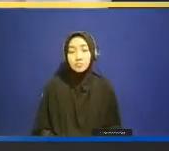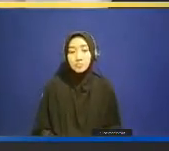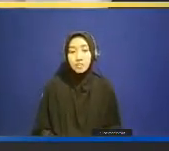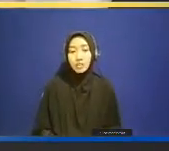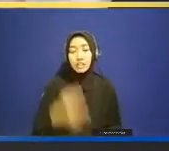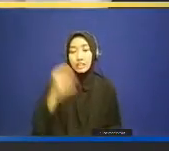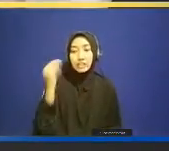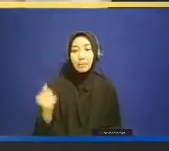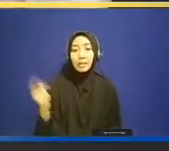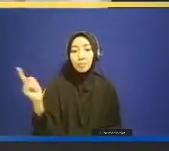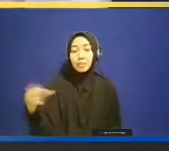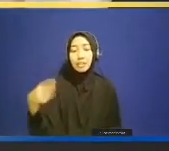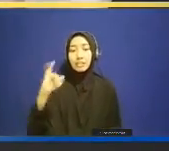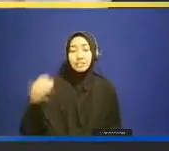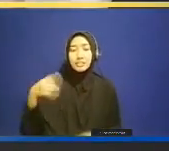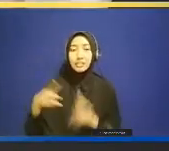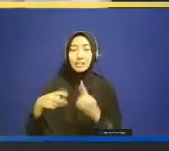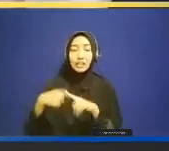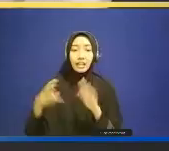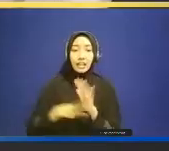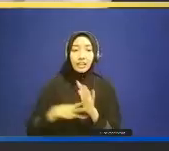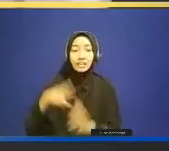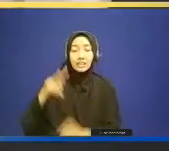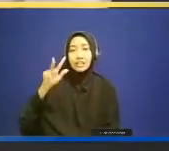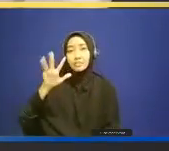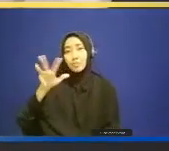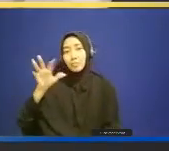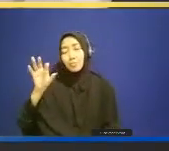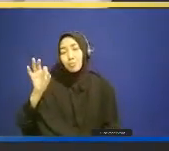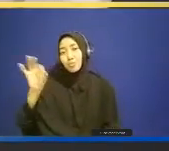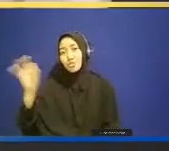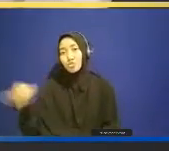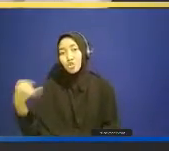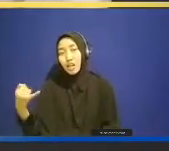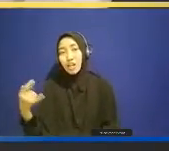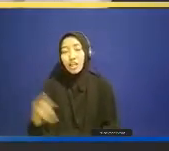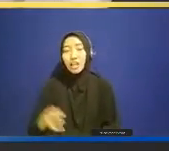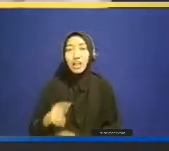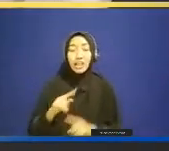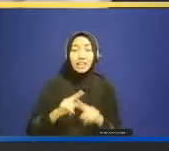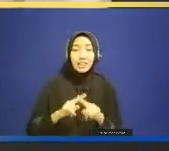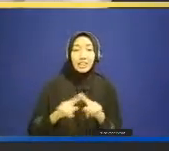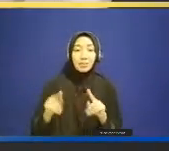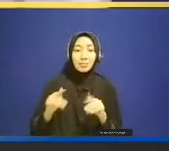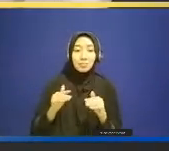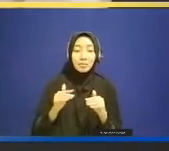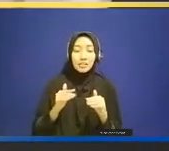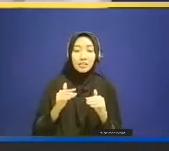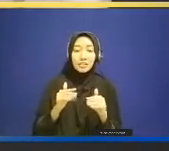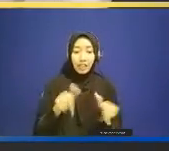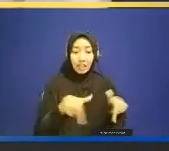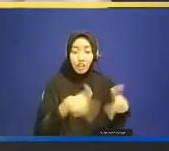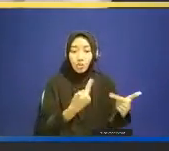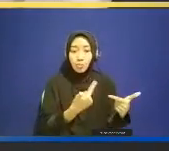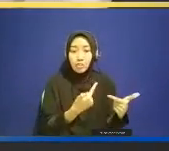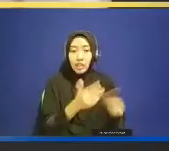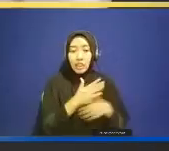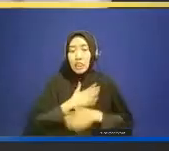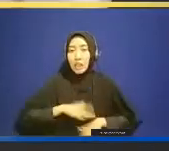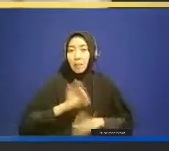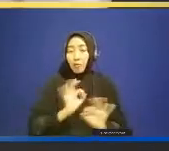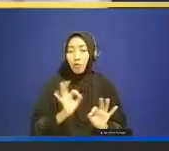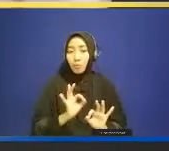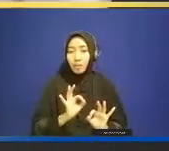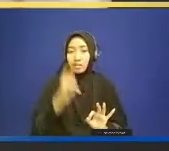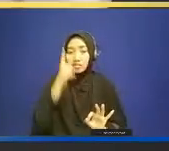143376741 Kya 90 jutaan tapi di atas itu hidupnya juga belum tenang dengan